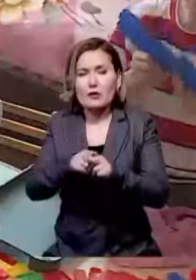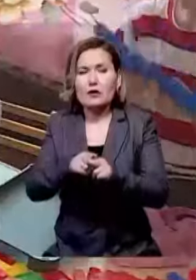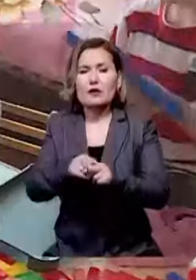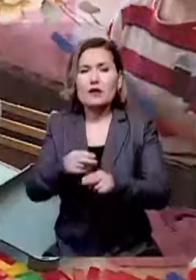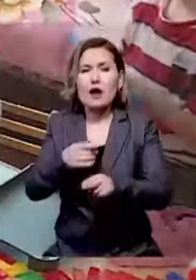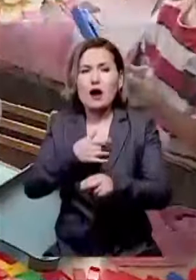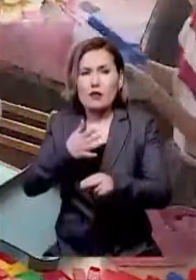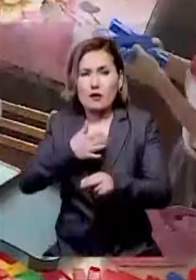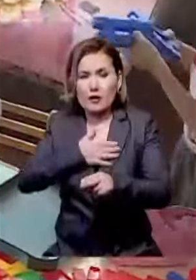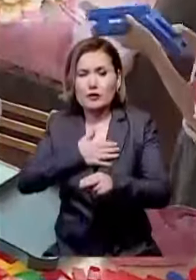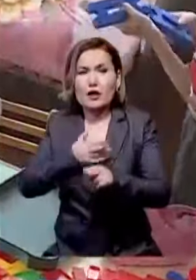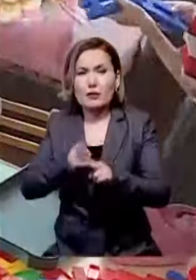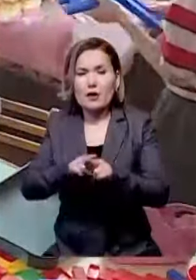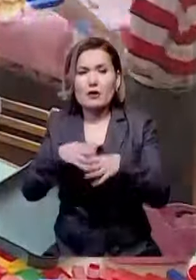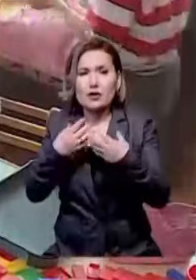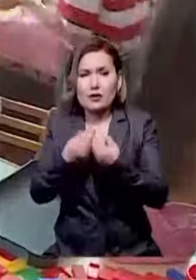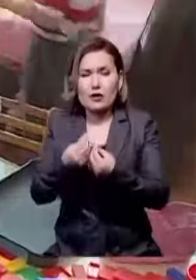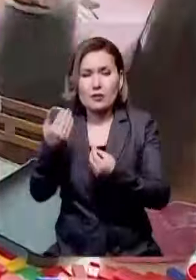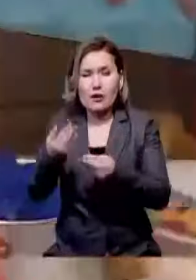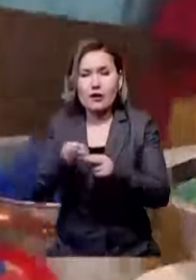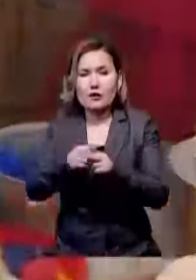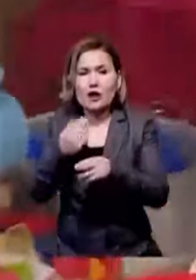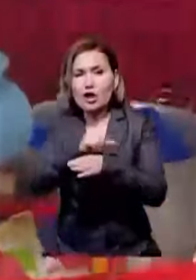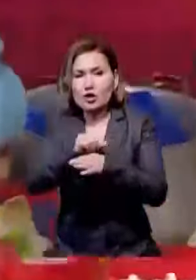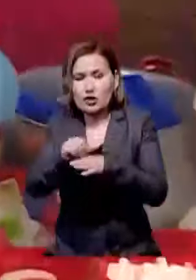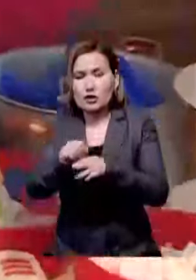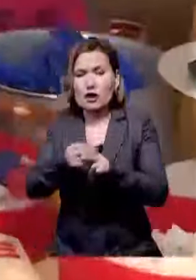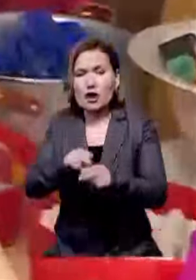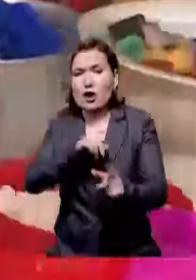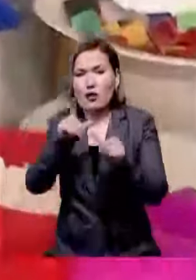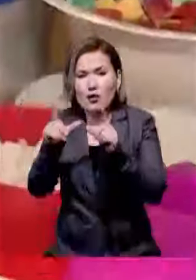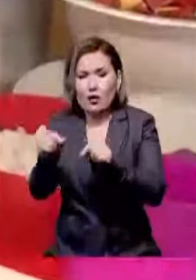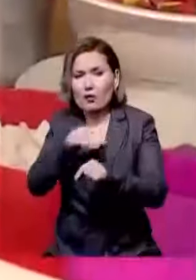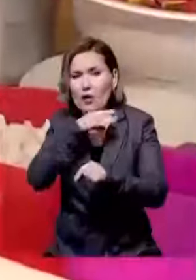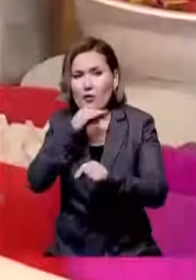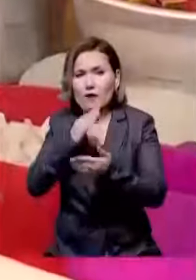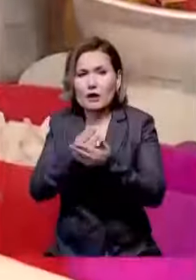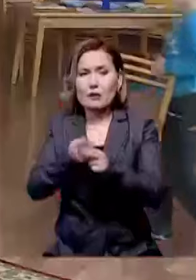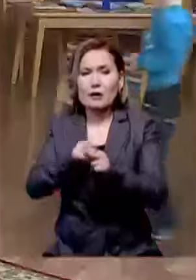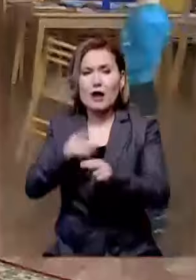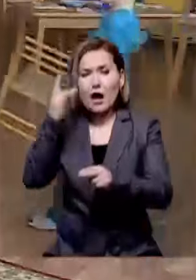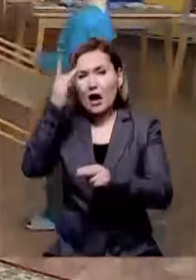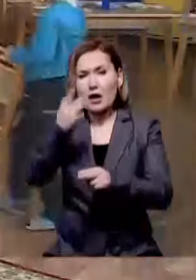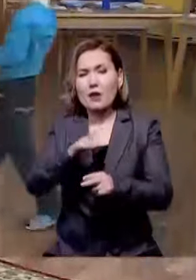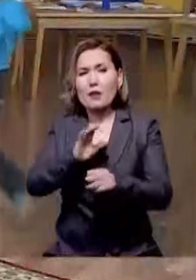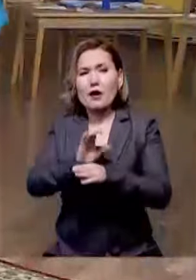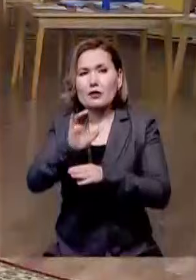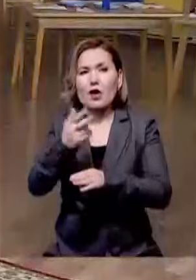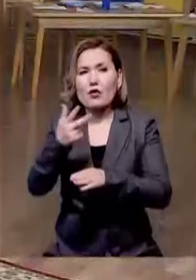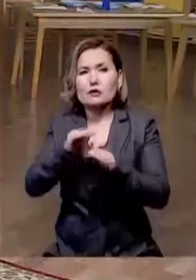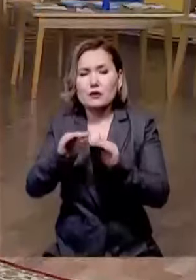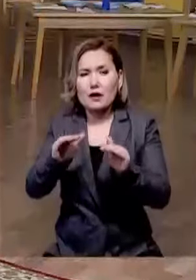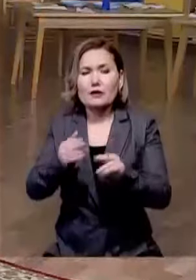өз тегіне жаздырып, елшілікпен байланыс түзіп, ізім-ғайым жоқ болғандар да аз емес. Мәселен, Африкаға кеткен 30